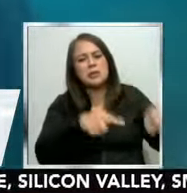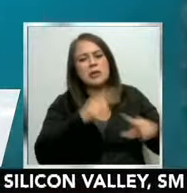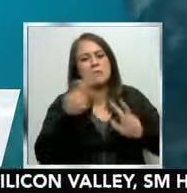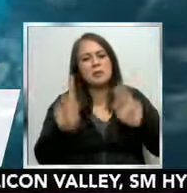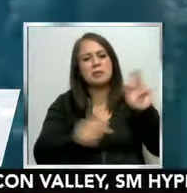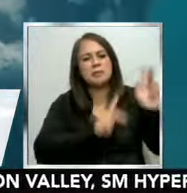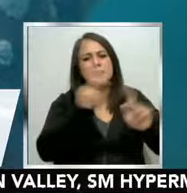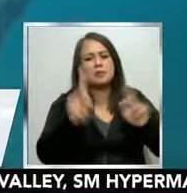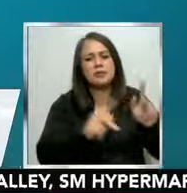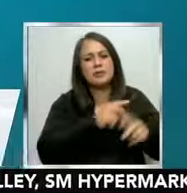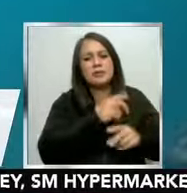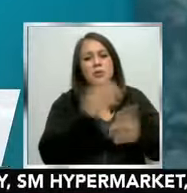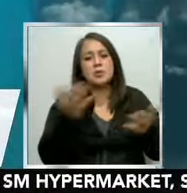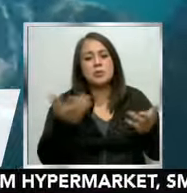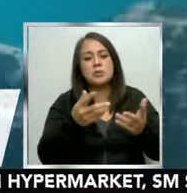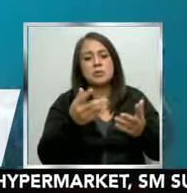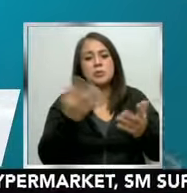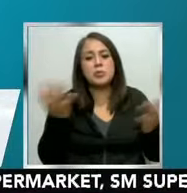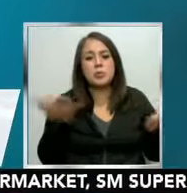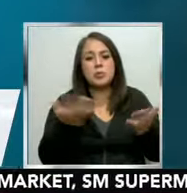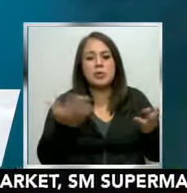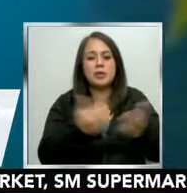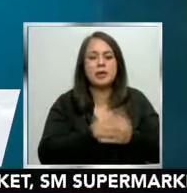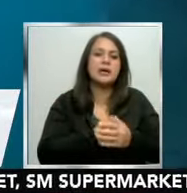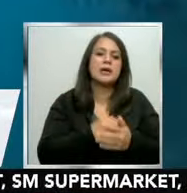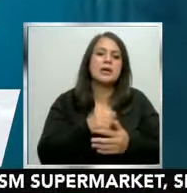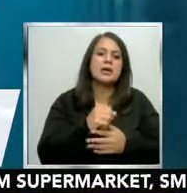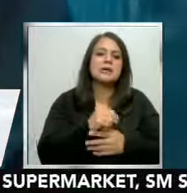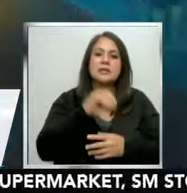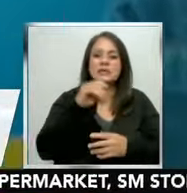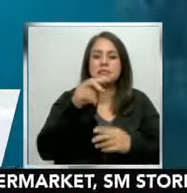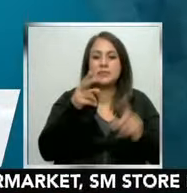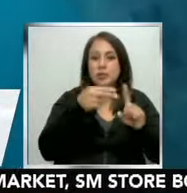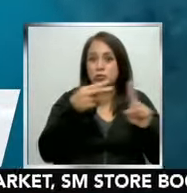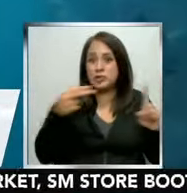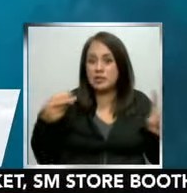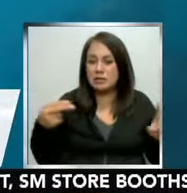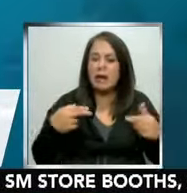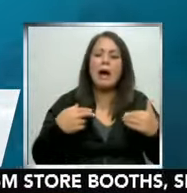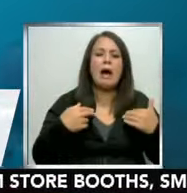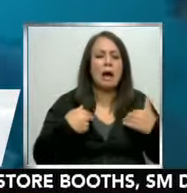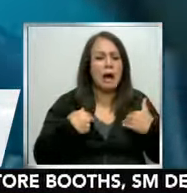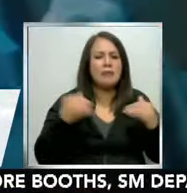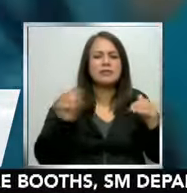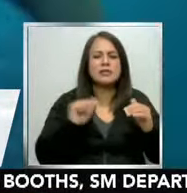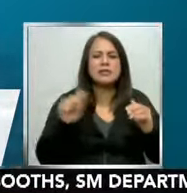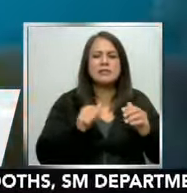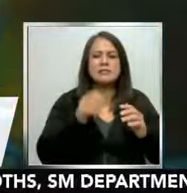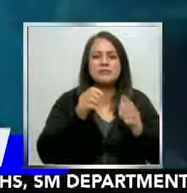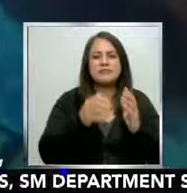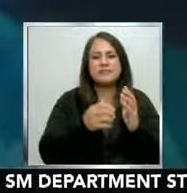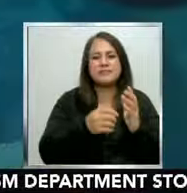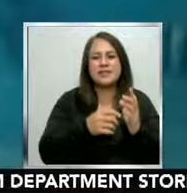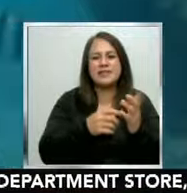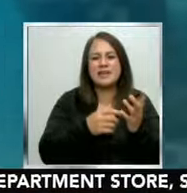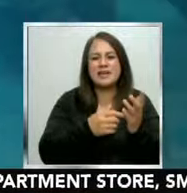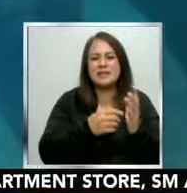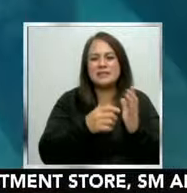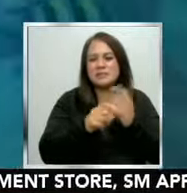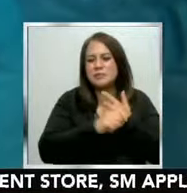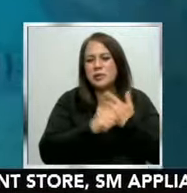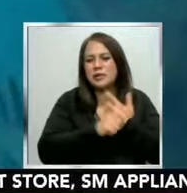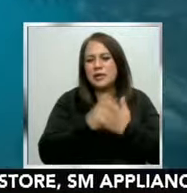sa dagat sa Hilimeno sa Indonesia na nagsisilbing artificial reef. Para sa GMA Integrated